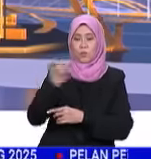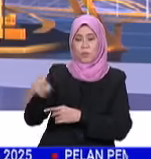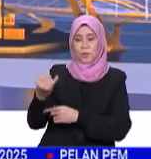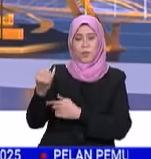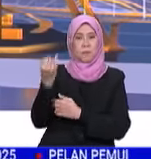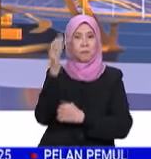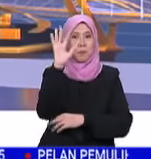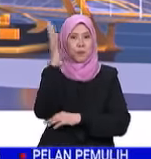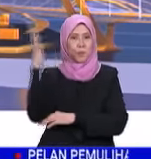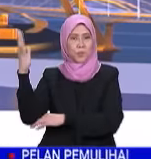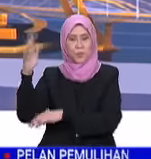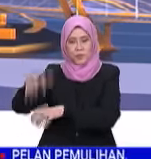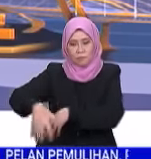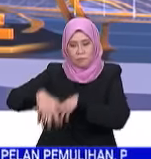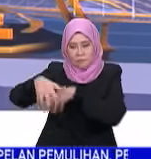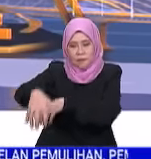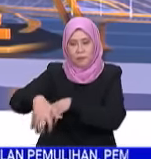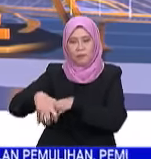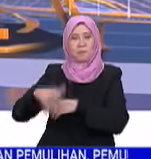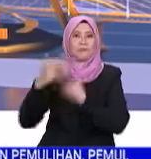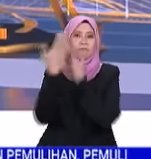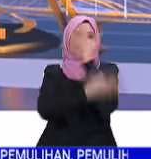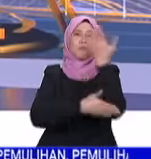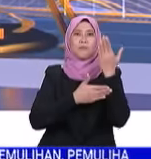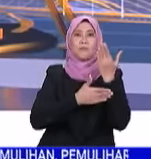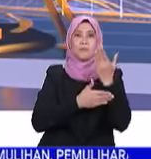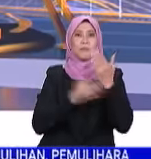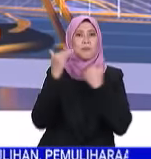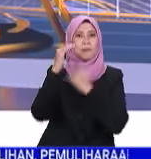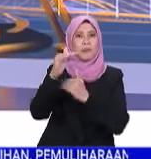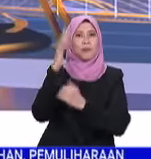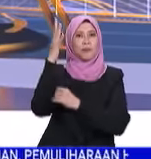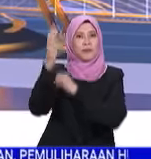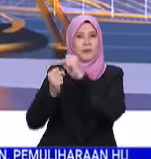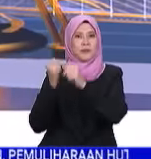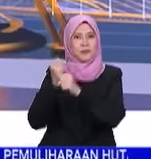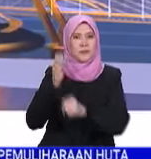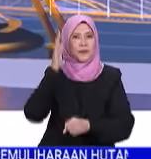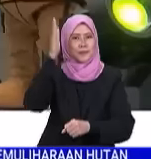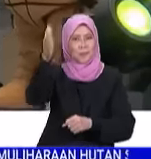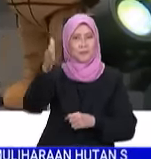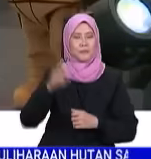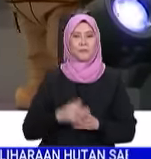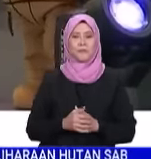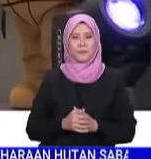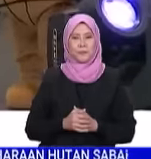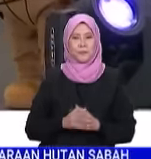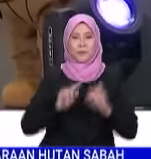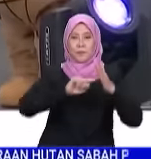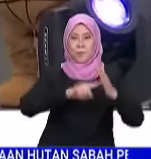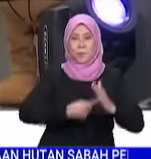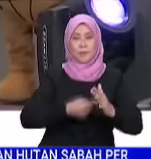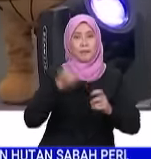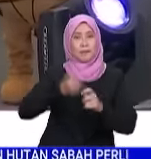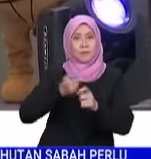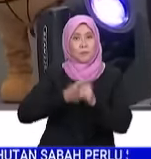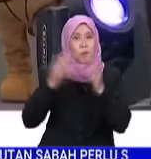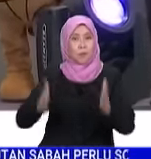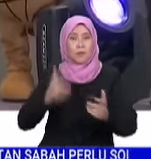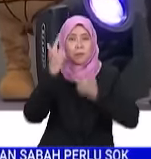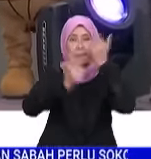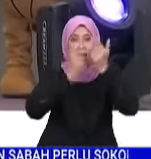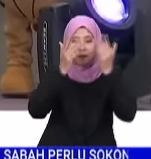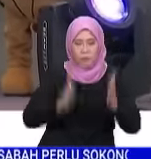juta pokok ditanam di seluruh negara dalam tempoh l tahun akan datang sebagai permulaan setiap pelancong yang